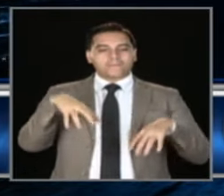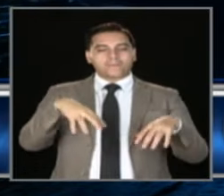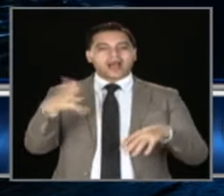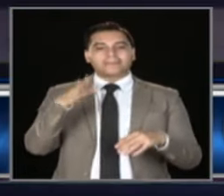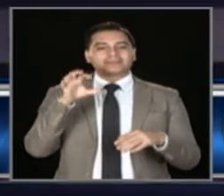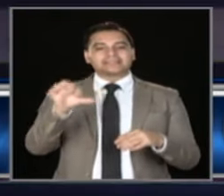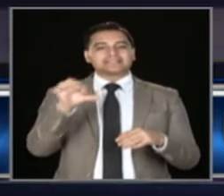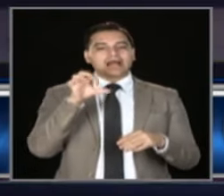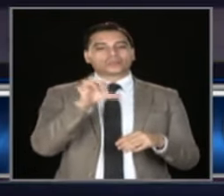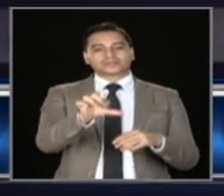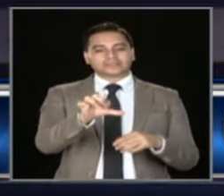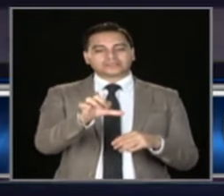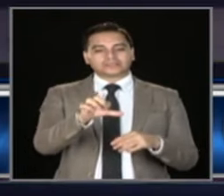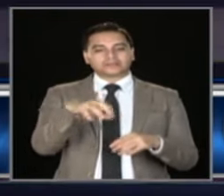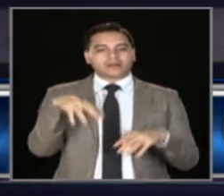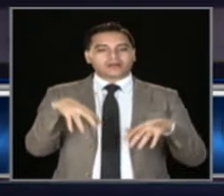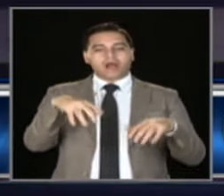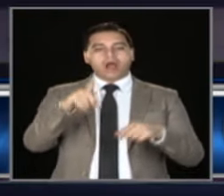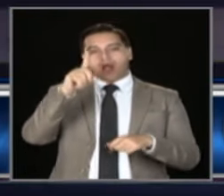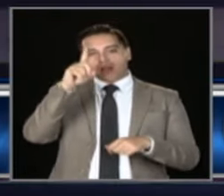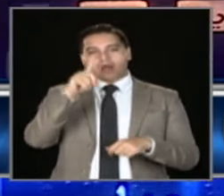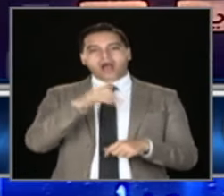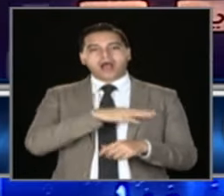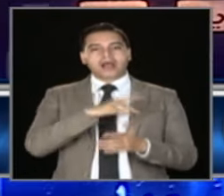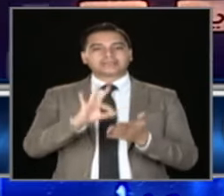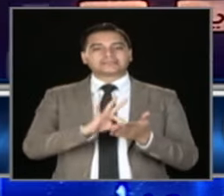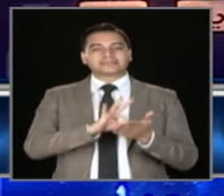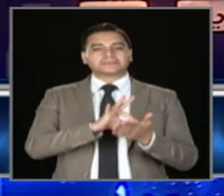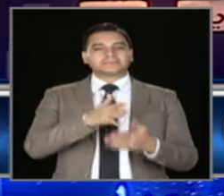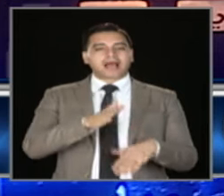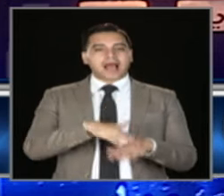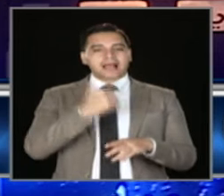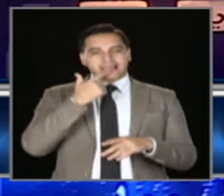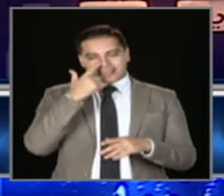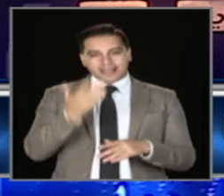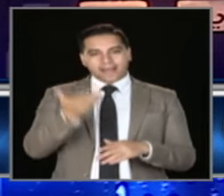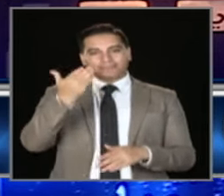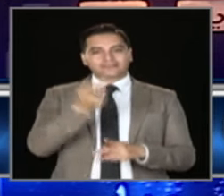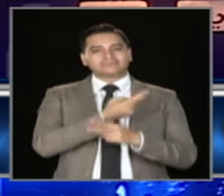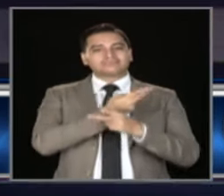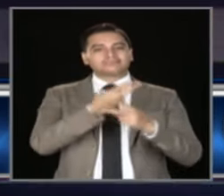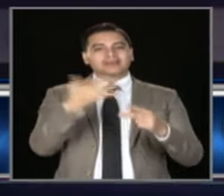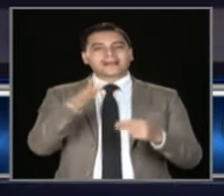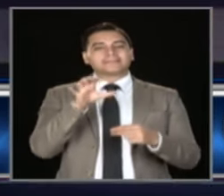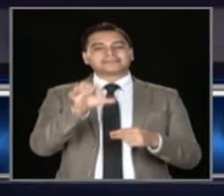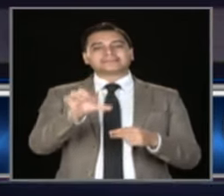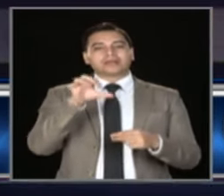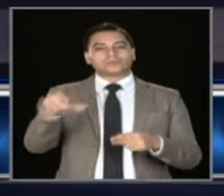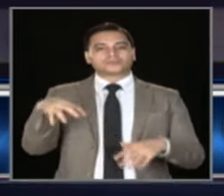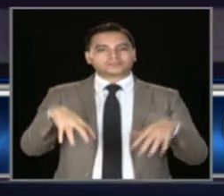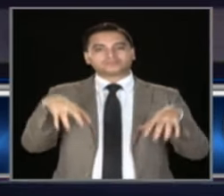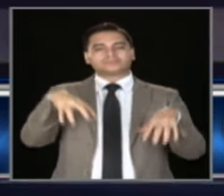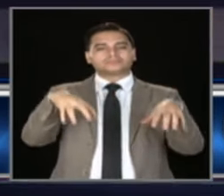عدد اسماء الله الحسنى صمم المهندس رضوان كامل من اجمل